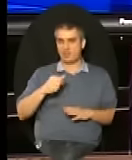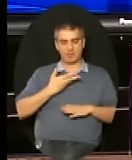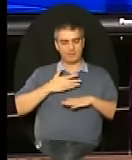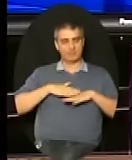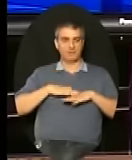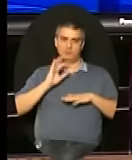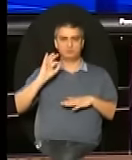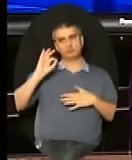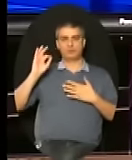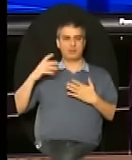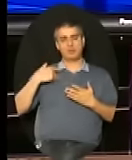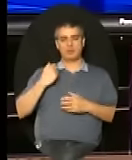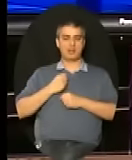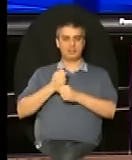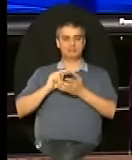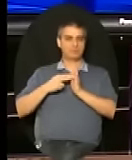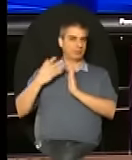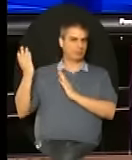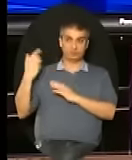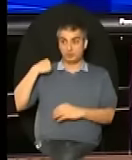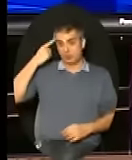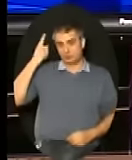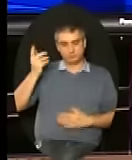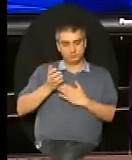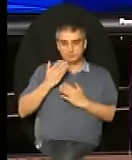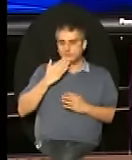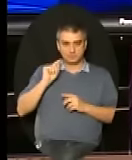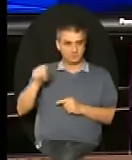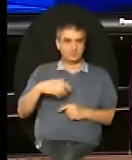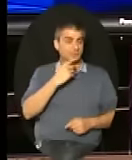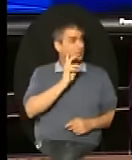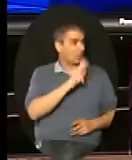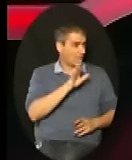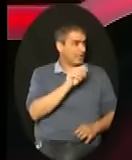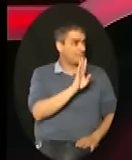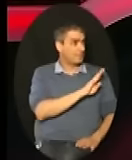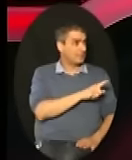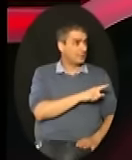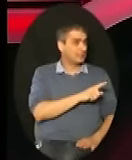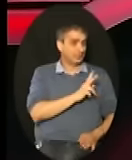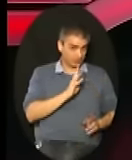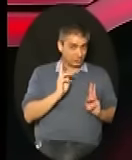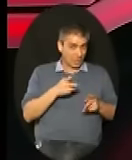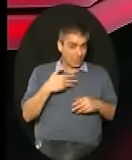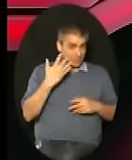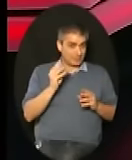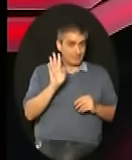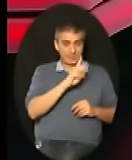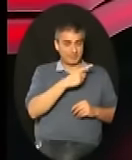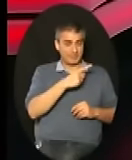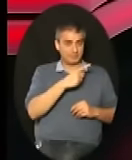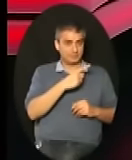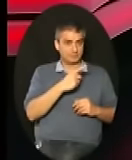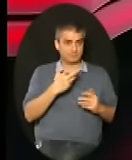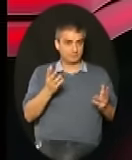תפקיד על מנת לייצג מדיניות שאני חושבת שמובילה את ישראל למקום רע. זה אפשרי בכלל עם נתניהו? סליחה? יש לזה התכנות עם ראש הממשלה